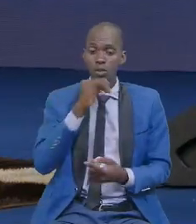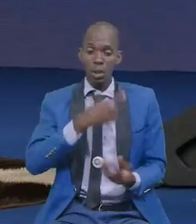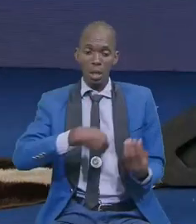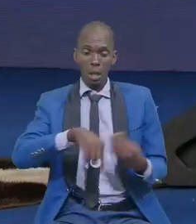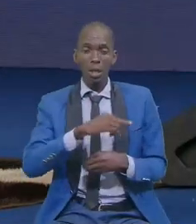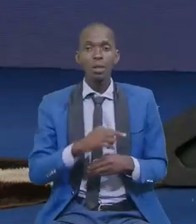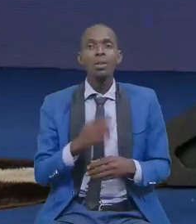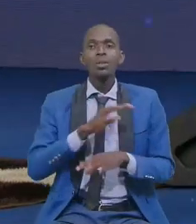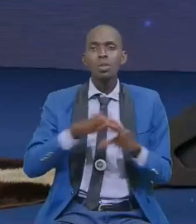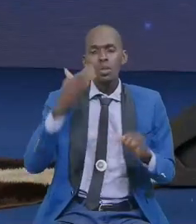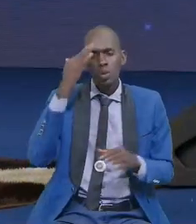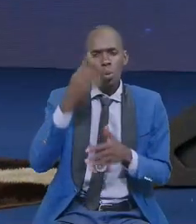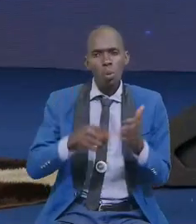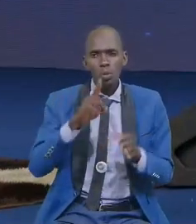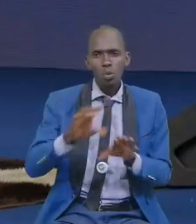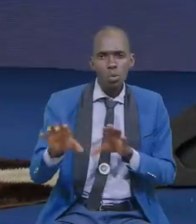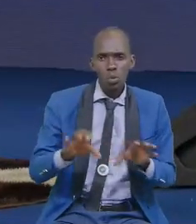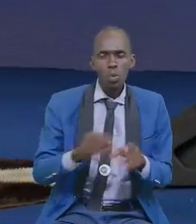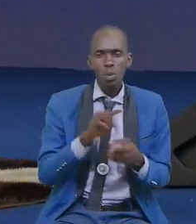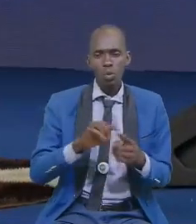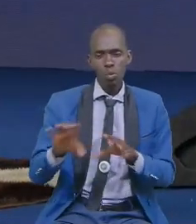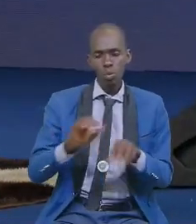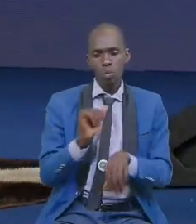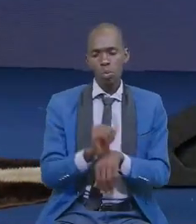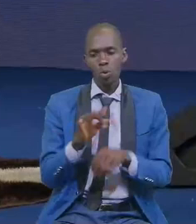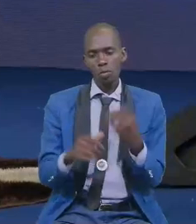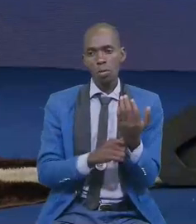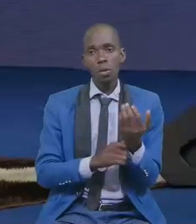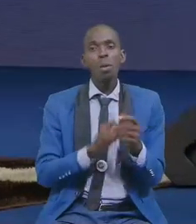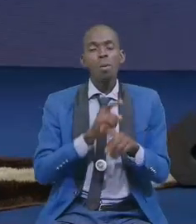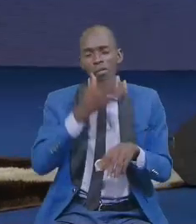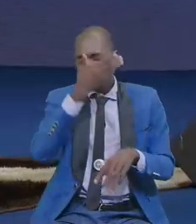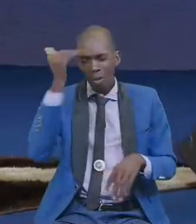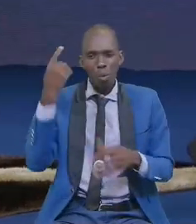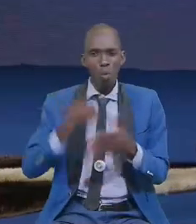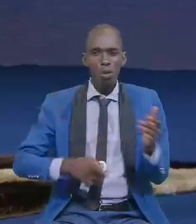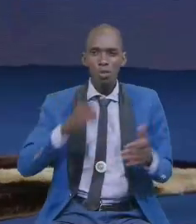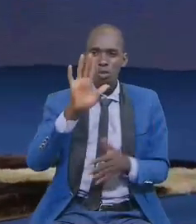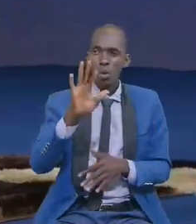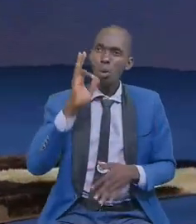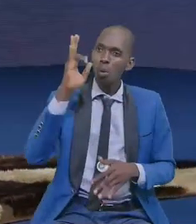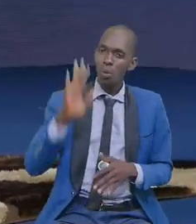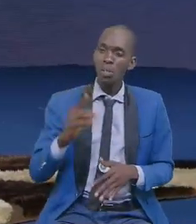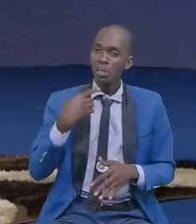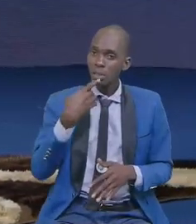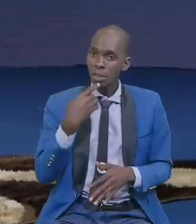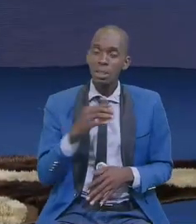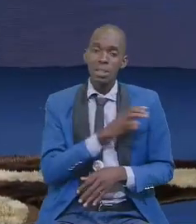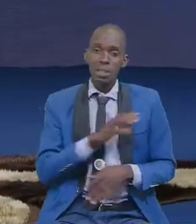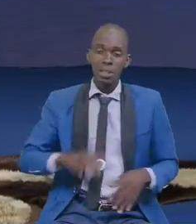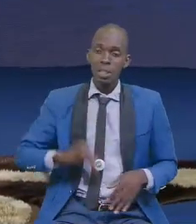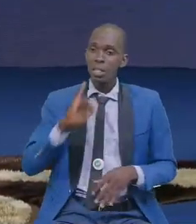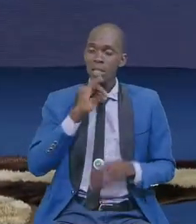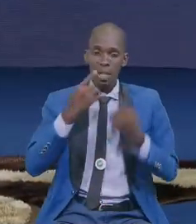là. Quand tu manifestes les œuvres des ténèbres, oublie ce que ton pasteur a dit. Christ dit